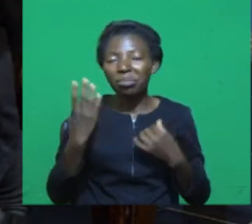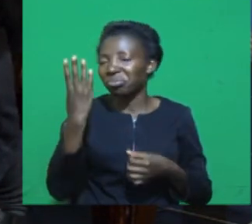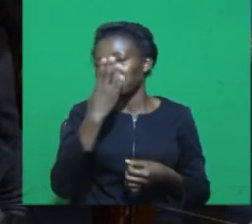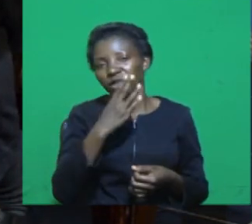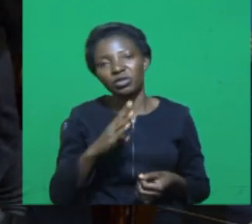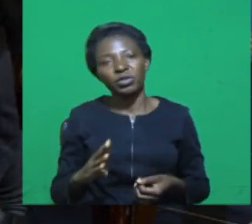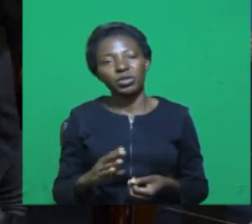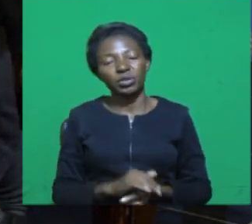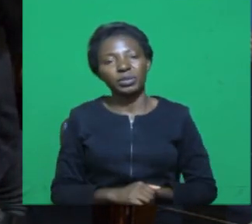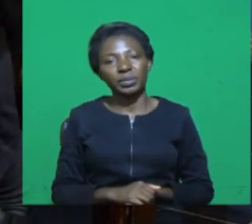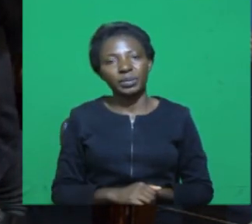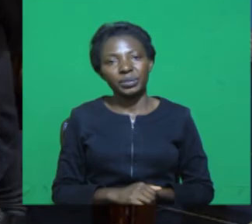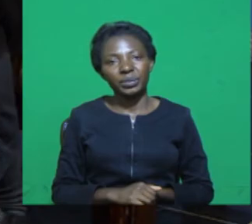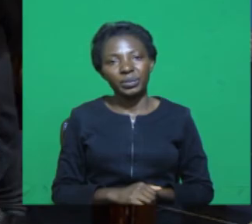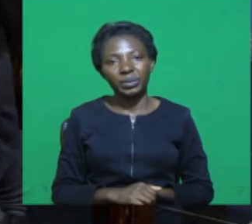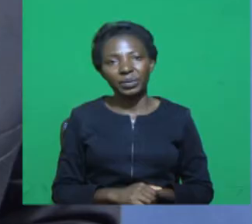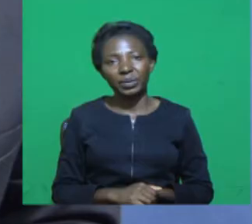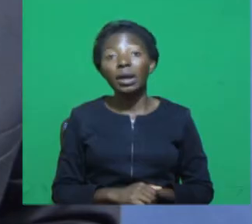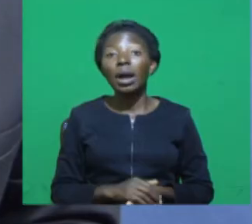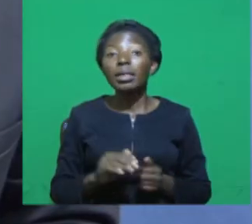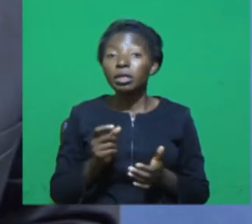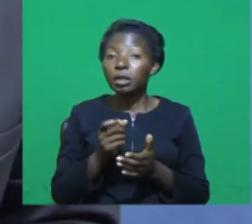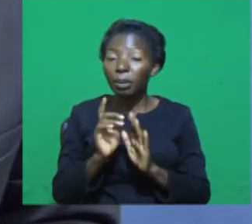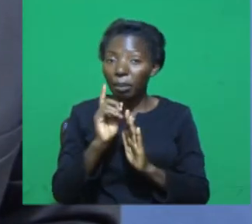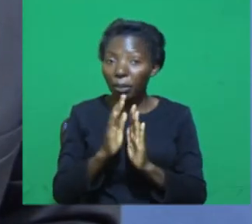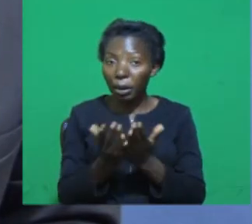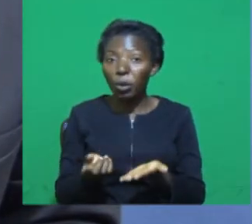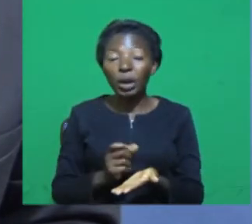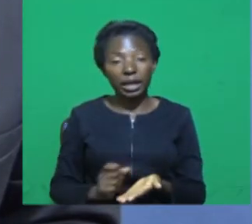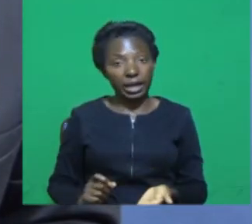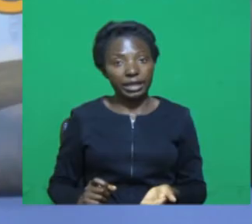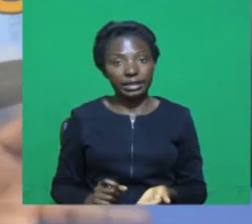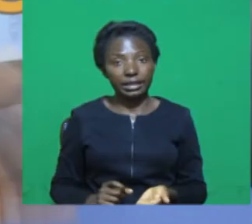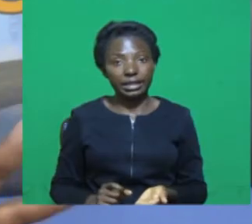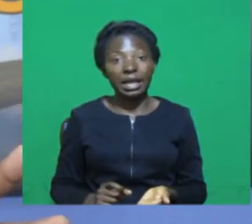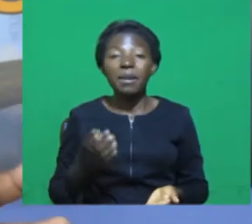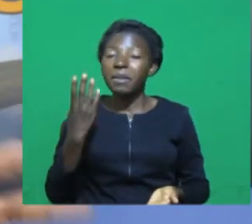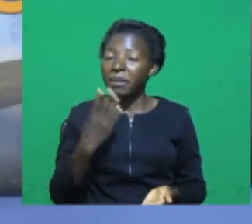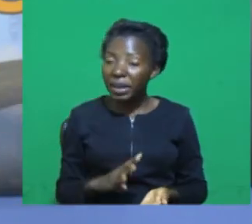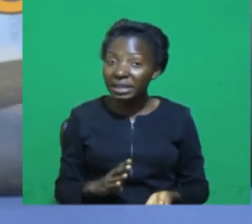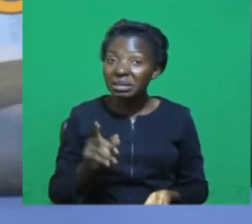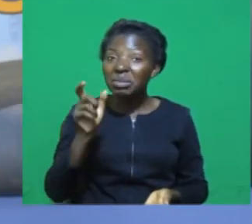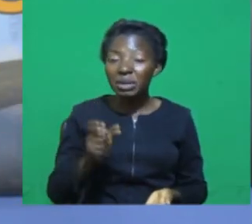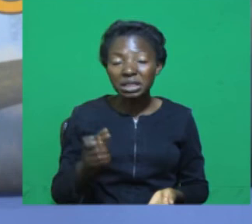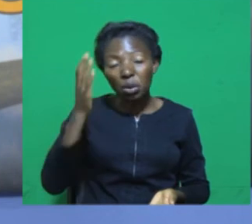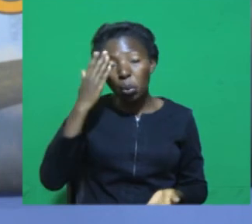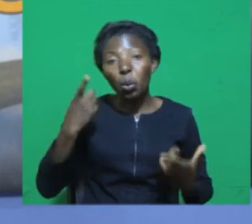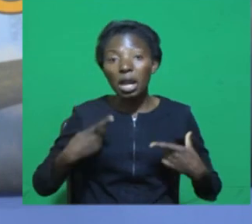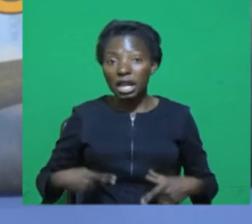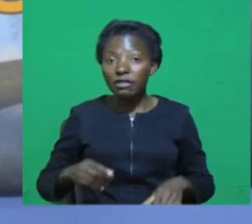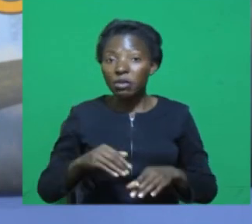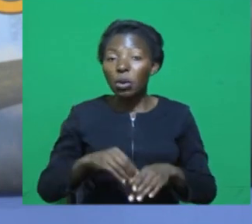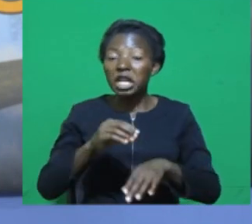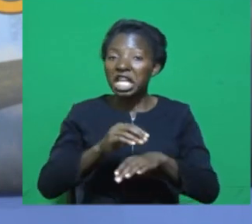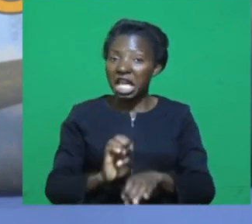pastor. Because manyorero raita bhaibheri raita kunge zvinonzi the best dresser akararama panyika pano